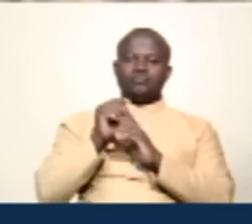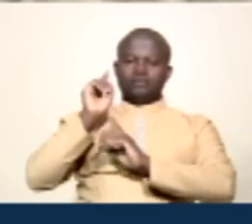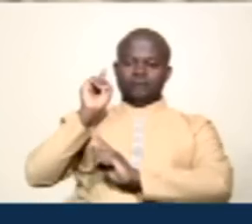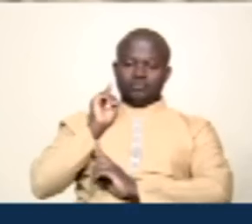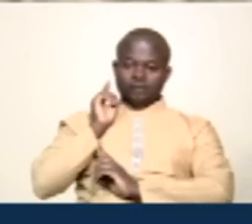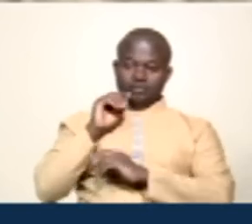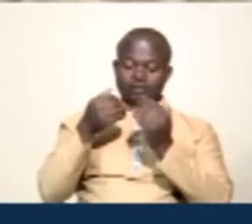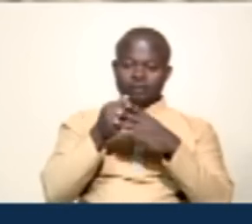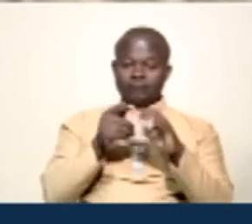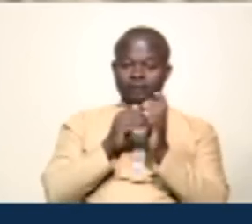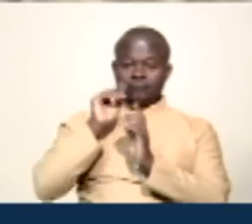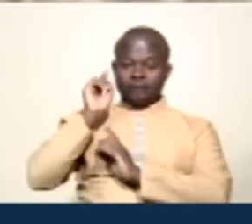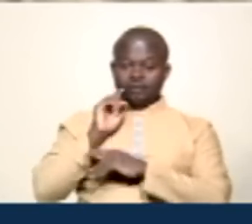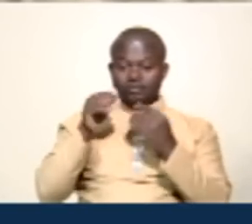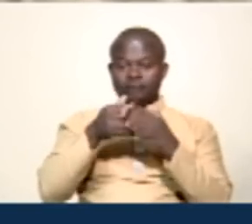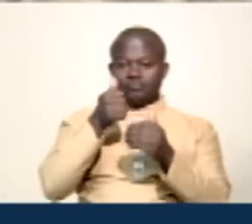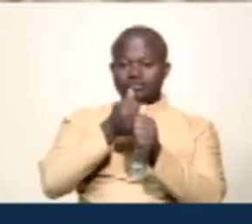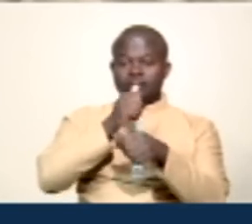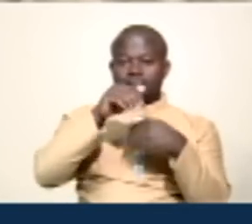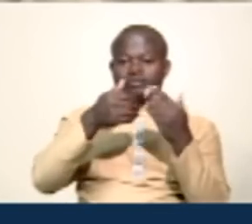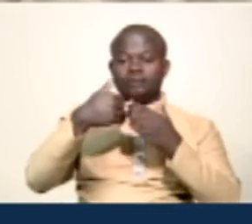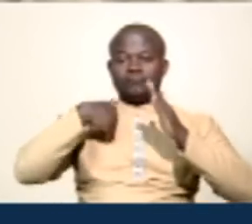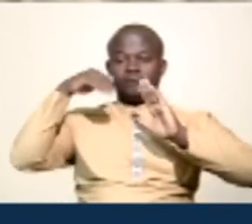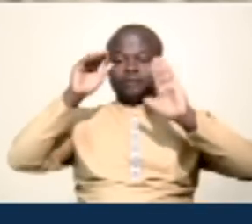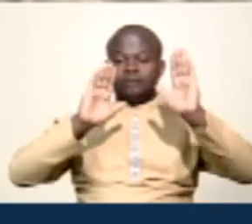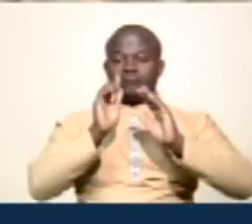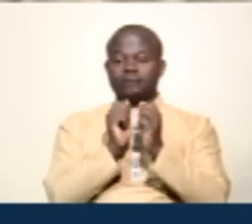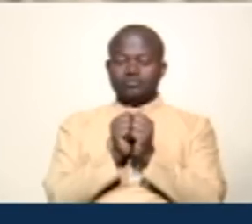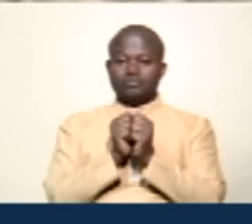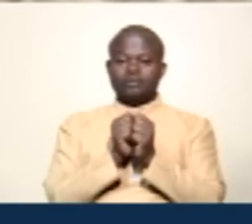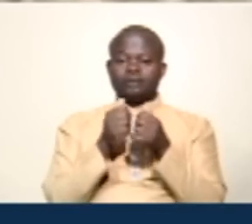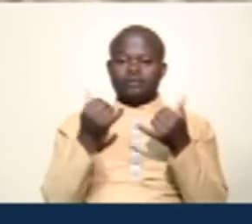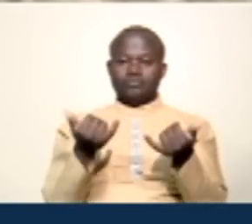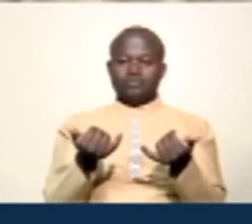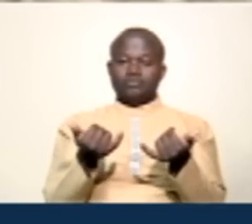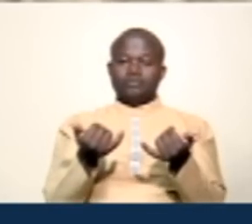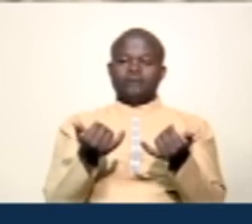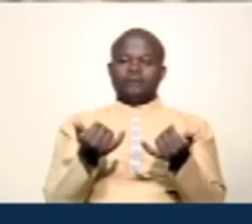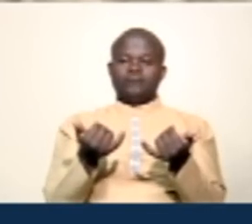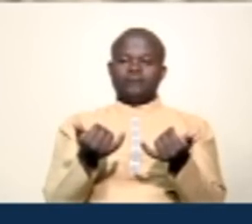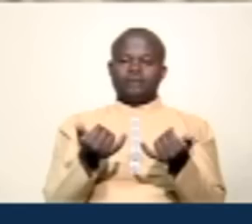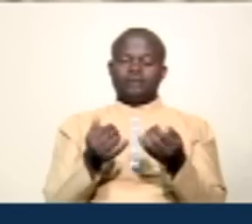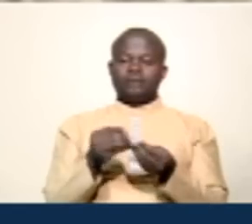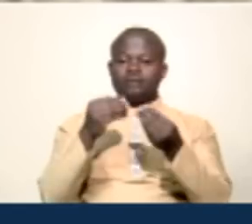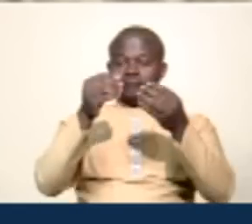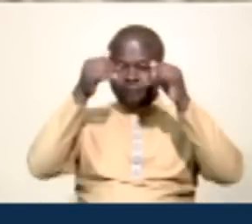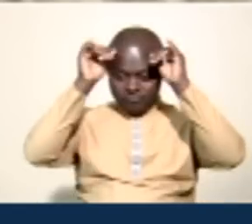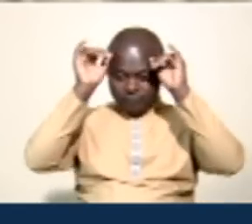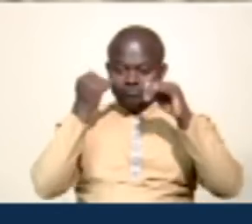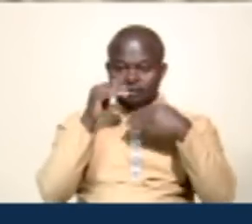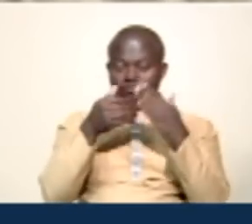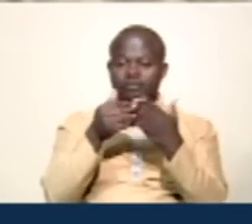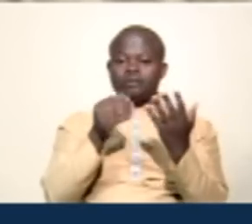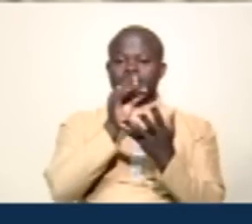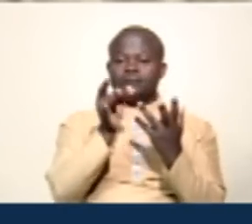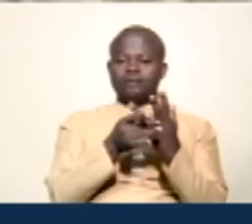n'umutekano, ariko umutekano buri wese abigiramo uruhare. Ubu duhana inka, niba ari